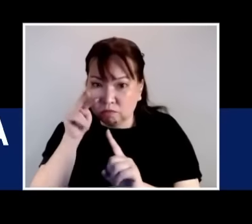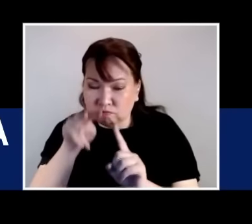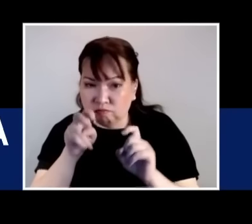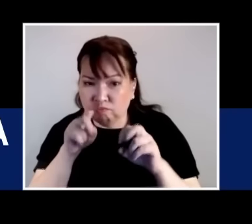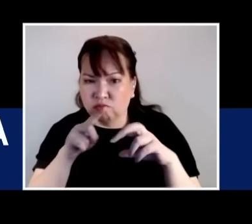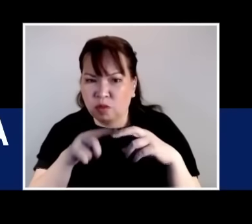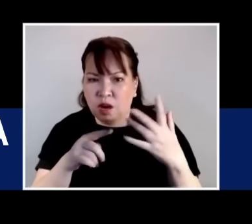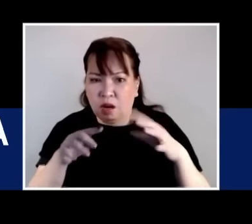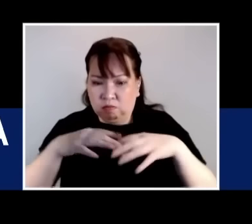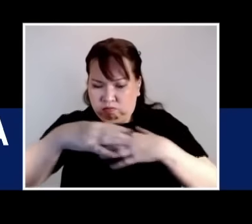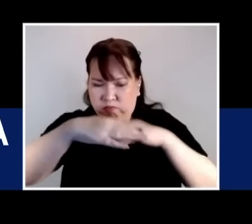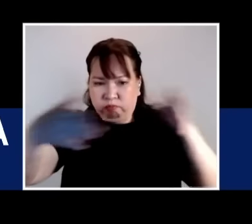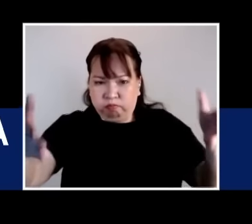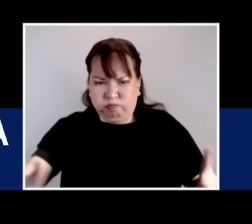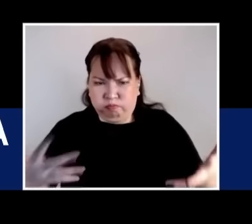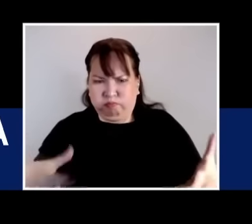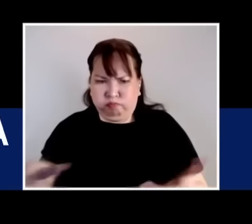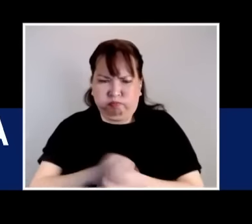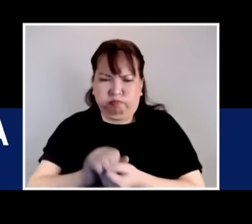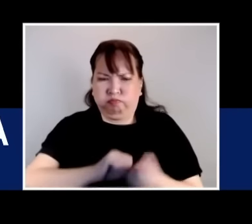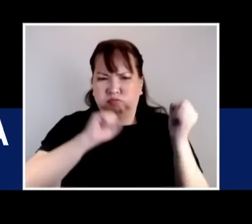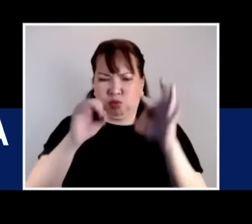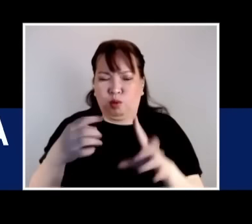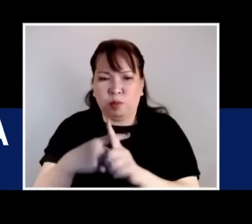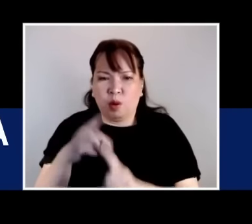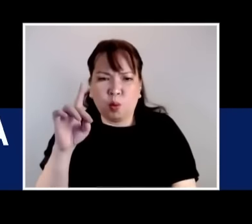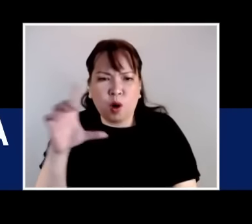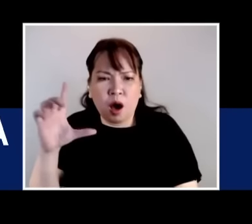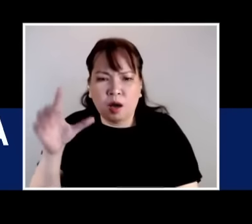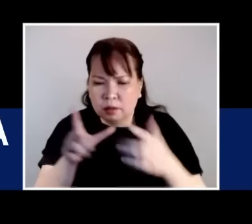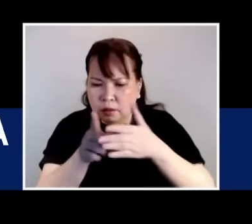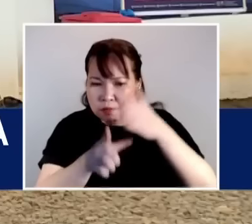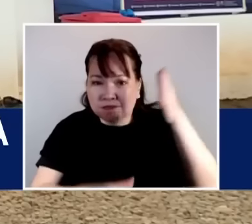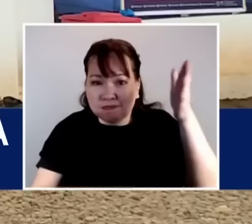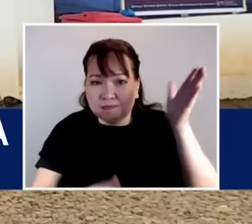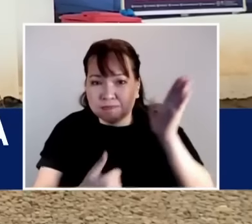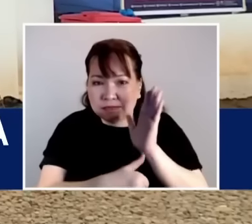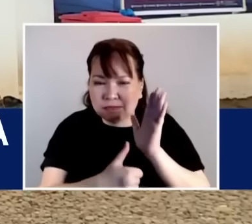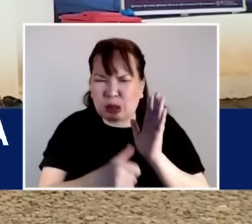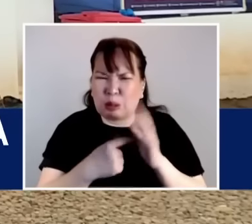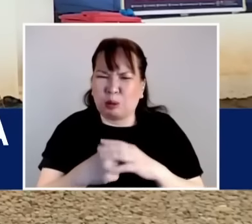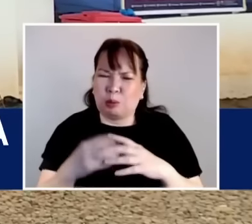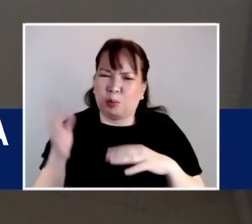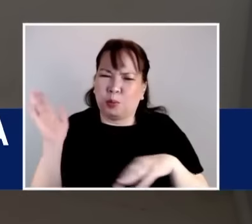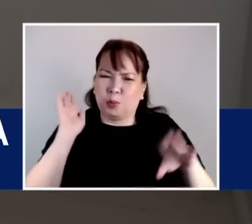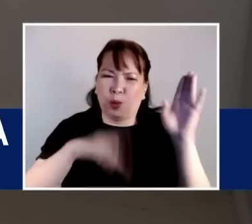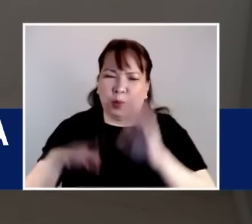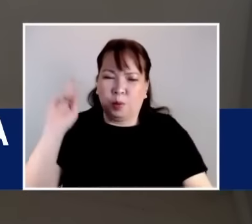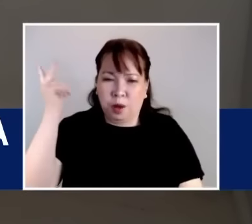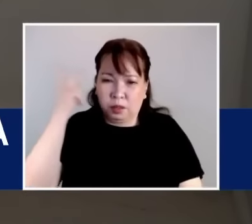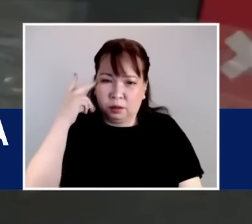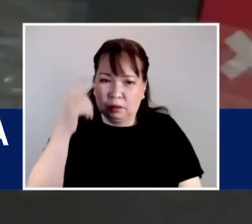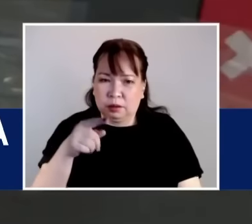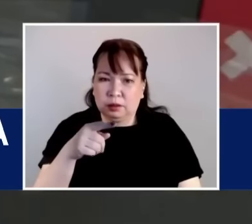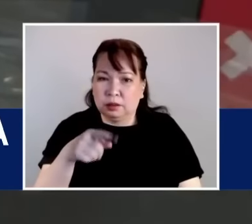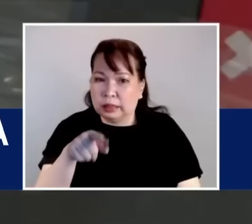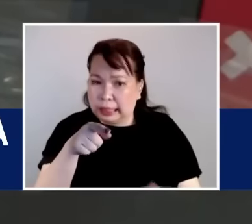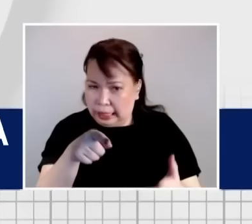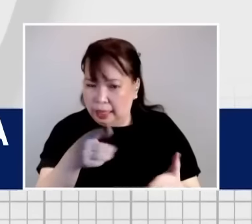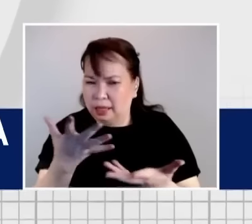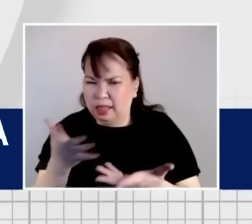vote counting machine at may 100 balota dahil sa mainit na politika. Nasa munisipyo ng bayan ang nasirang vote